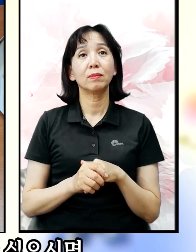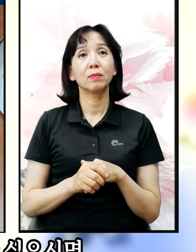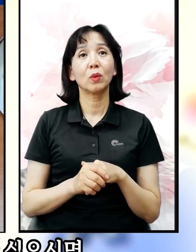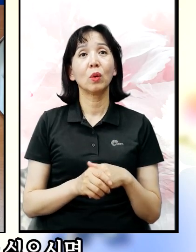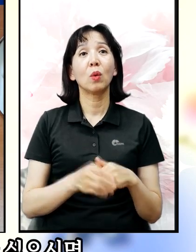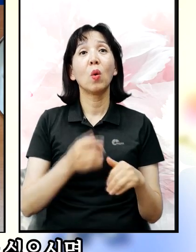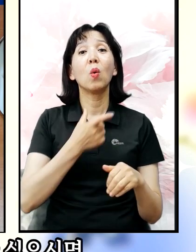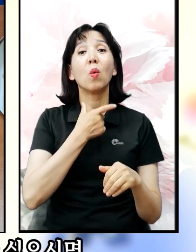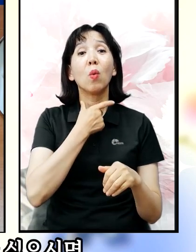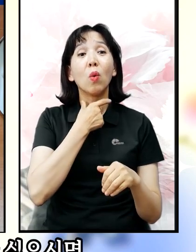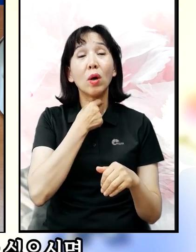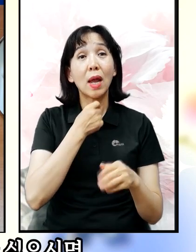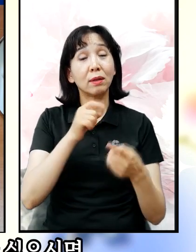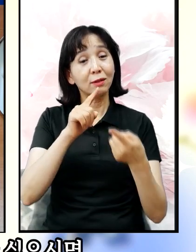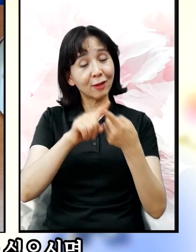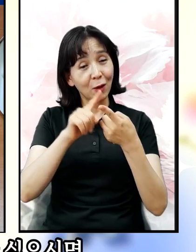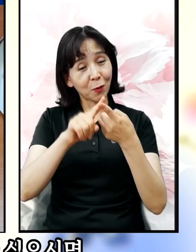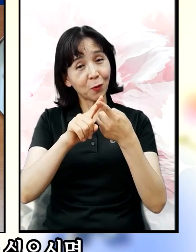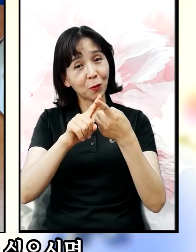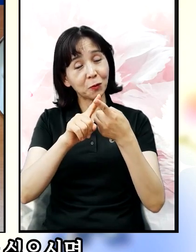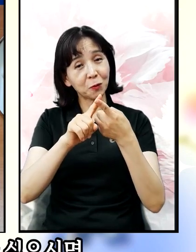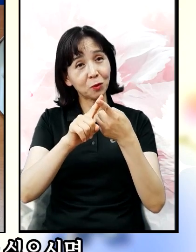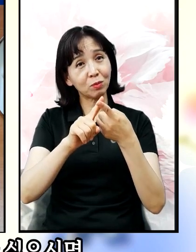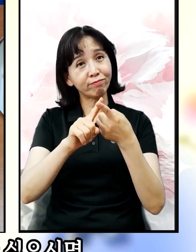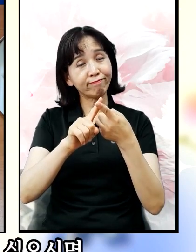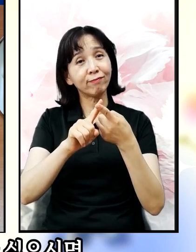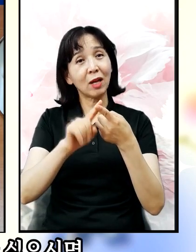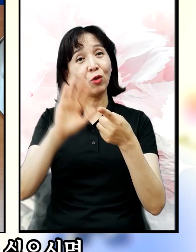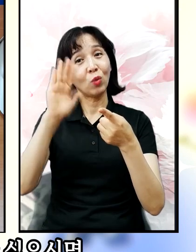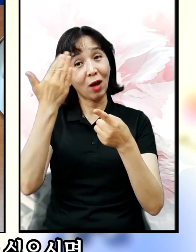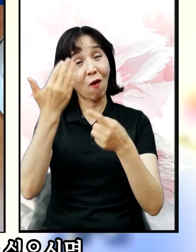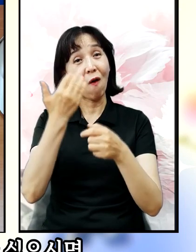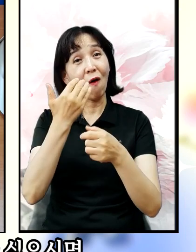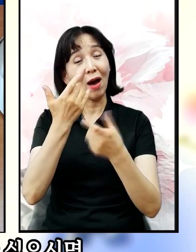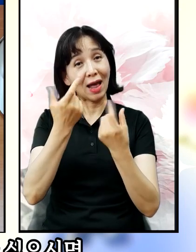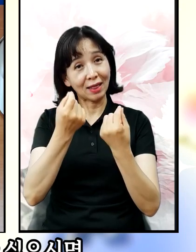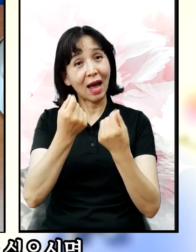그리고 원하는 느낌만큼 나왔다 싶으시면은